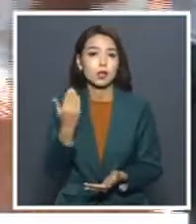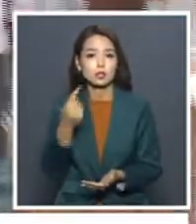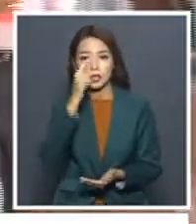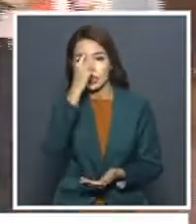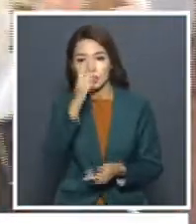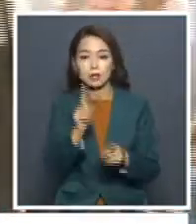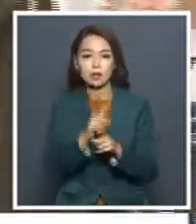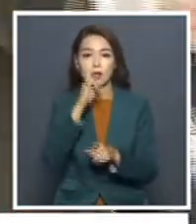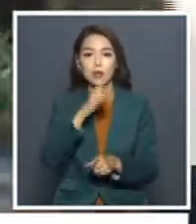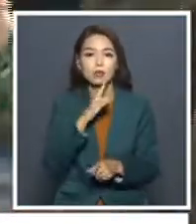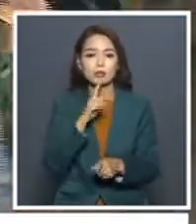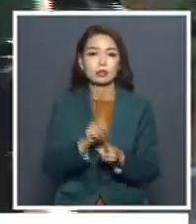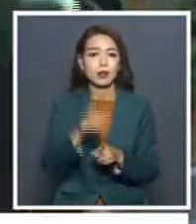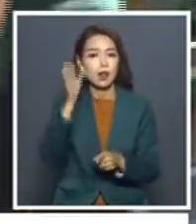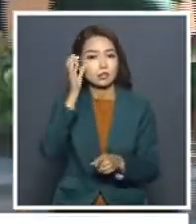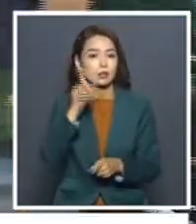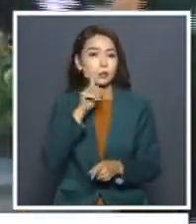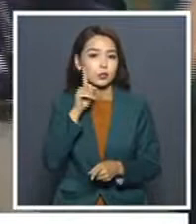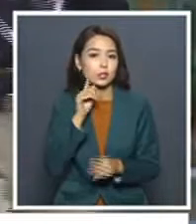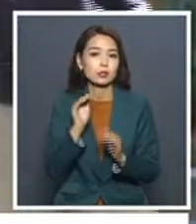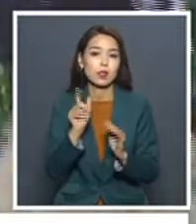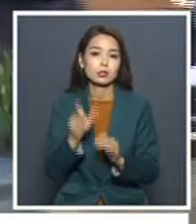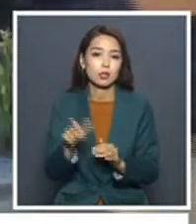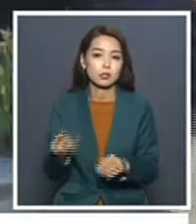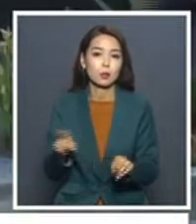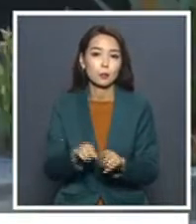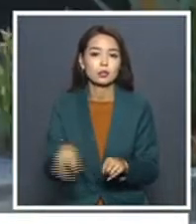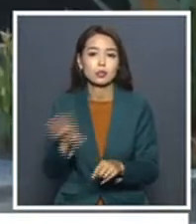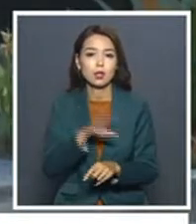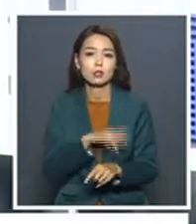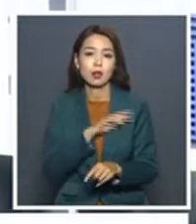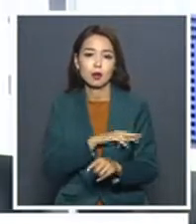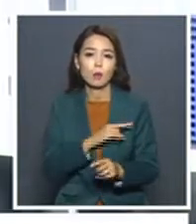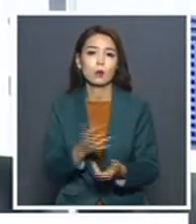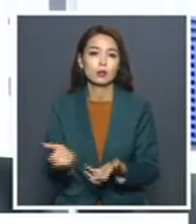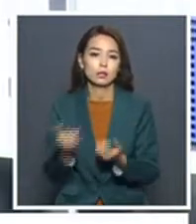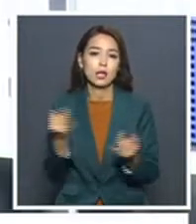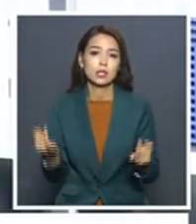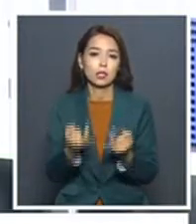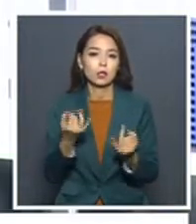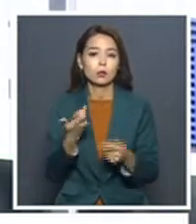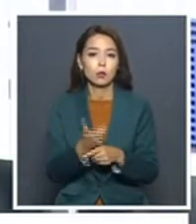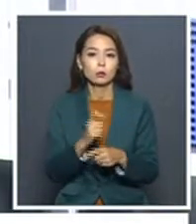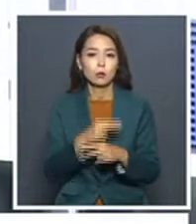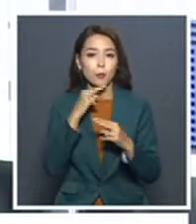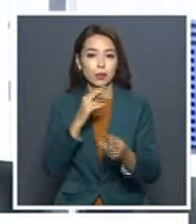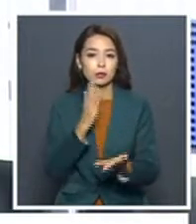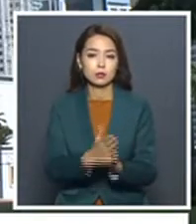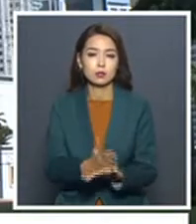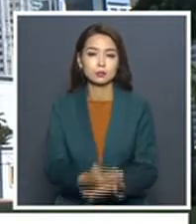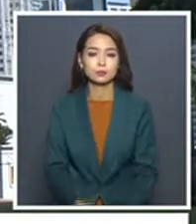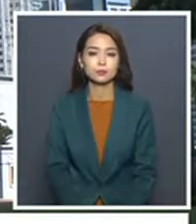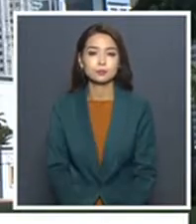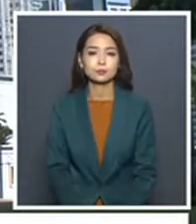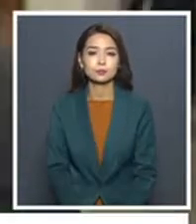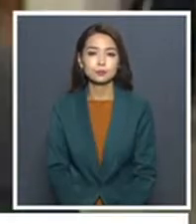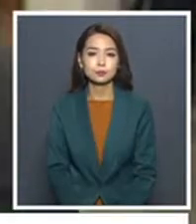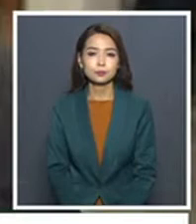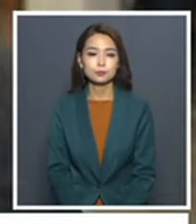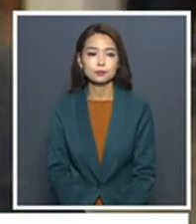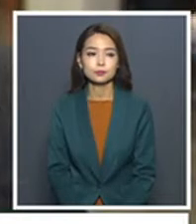тарапы Қазақстанның дарынды жастарды мемлекеттік қызметке тарту әдістемесіне ерекше қызығушылық танытыпты.